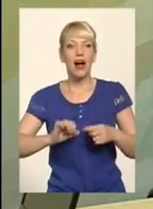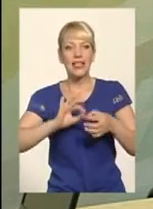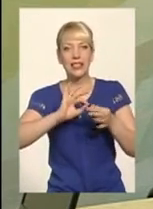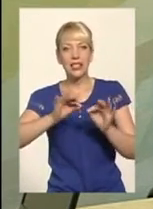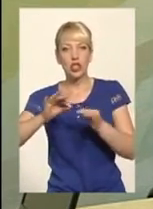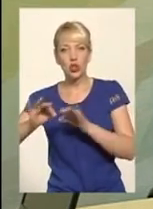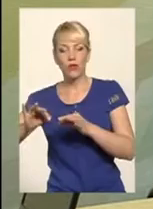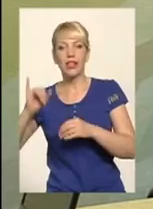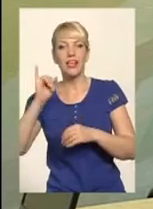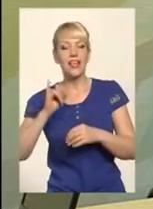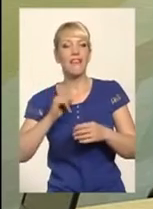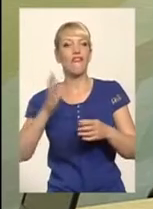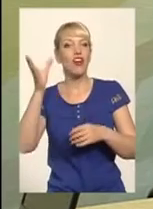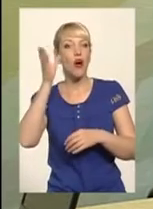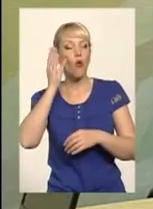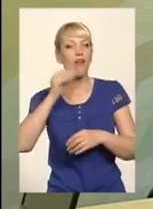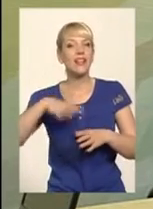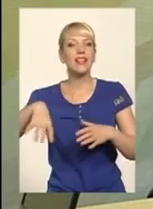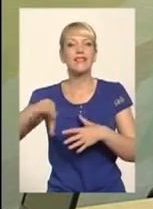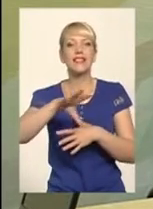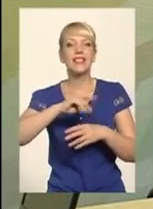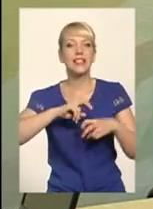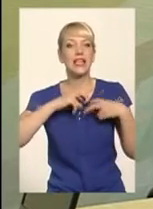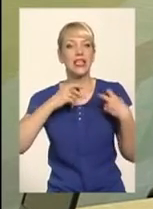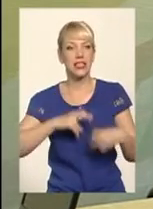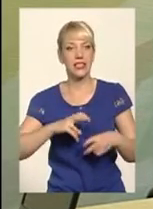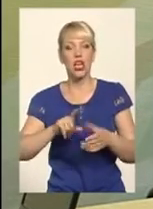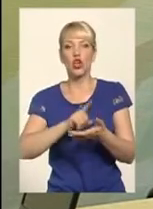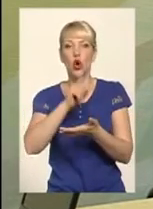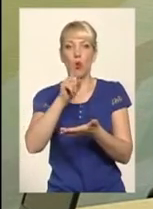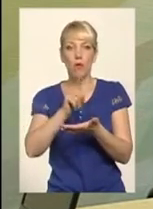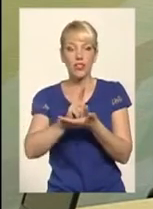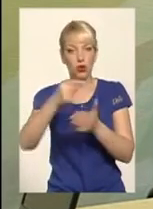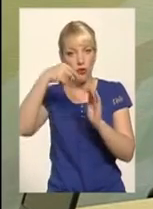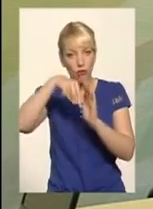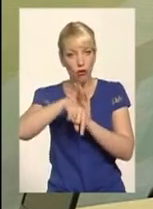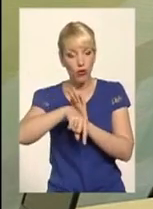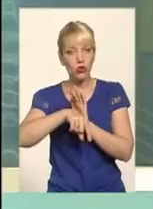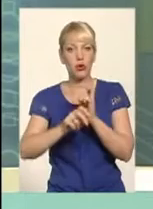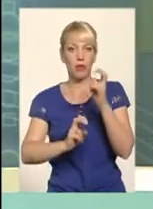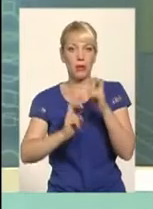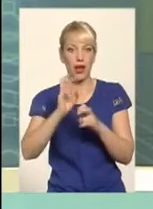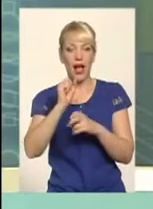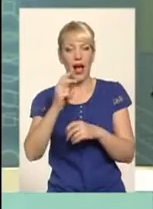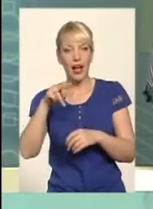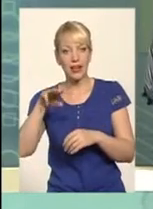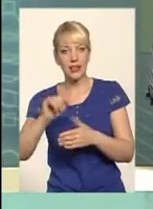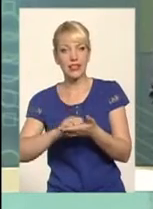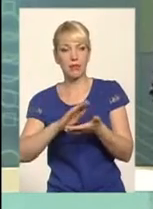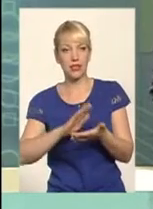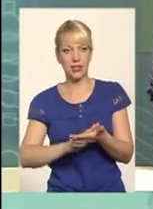всі ризики, які можуть трапитися, і їх додатково прописати в внутрішніх актах підприємства. Тобто, по суті, те, що нам далеко, це